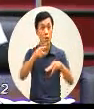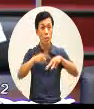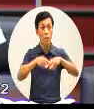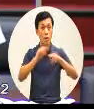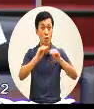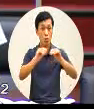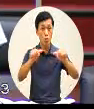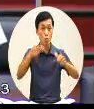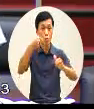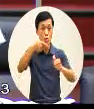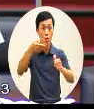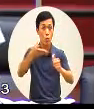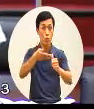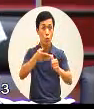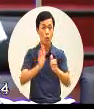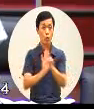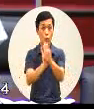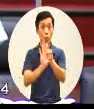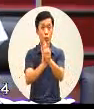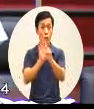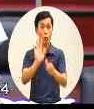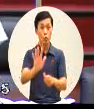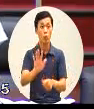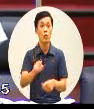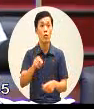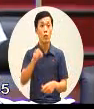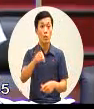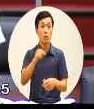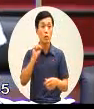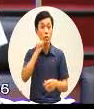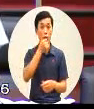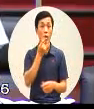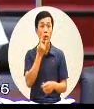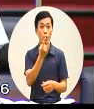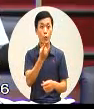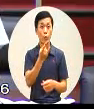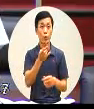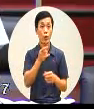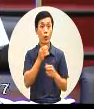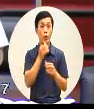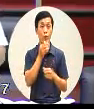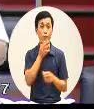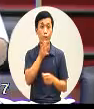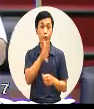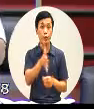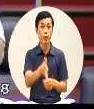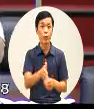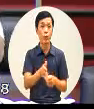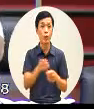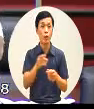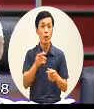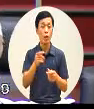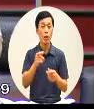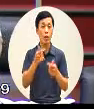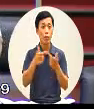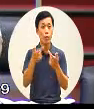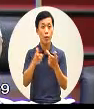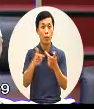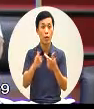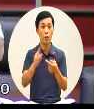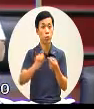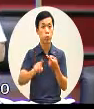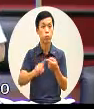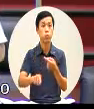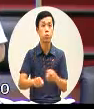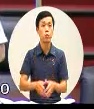教育你拢有咧推行，啊奇怪，这个台语啊就练得好、哦、不怎么样，也练得不大对吧？是不是这